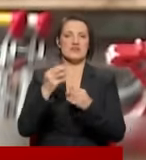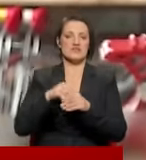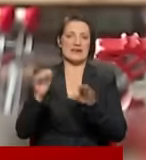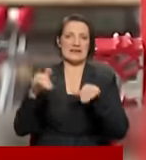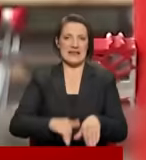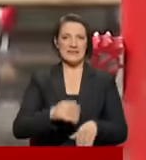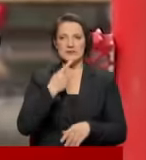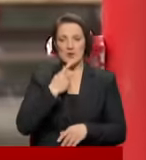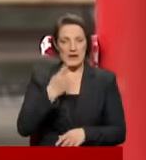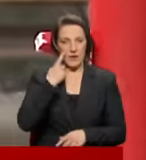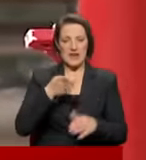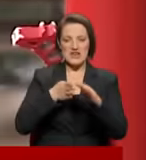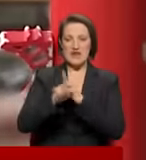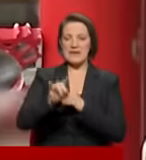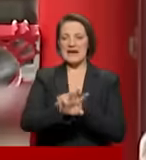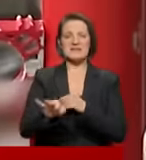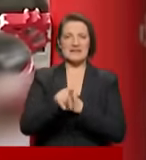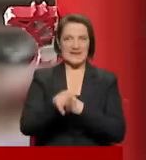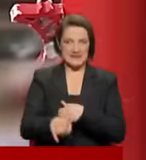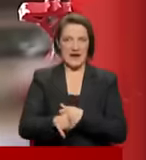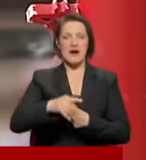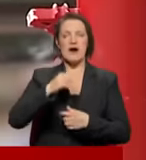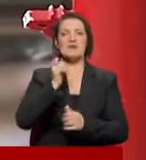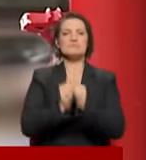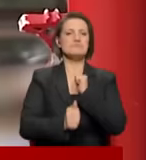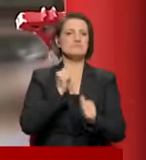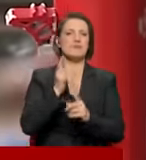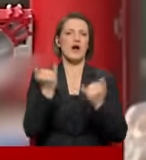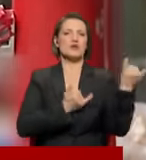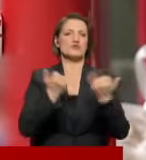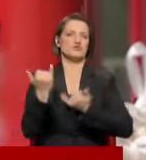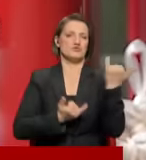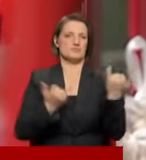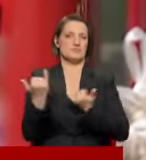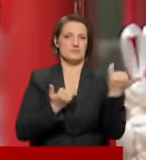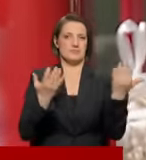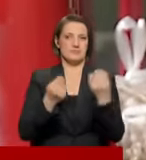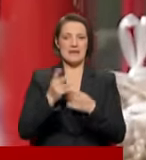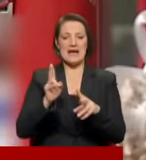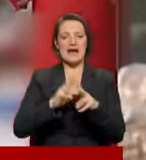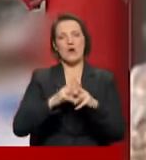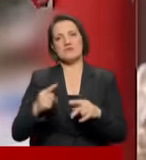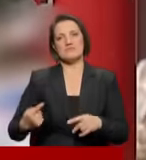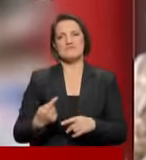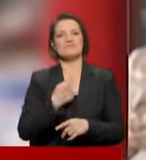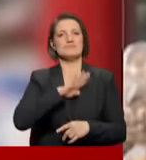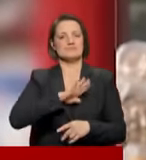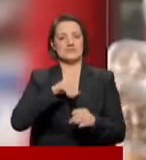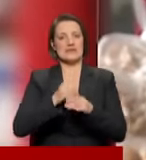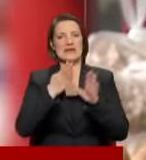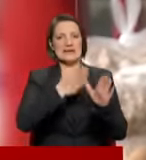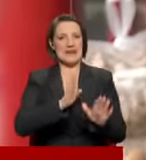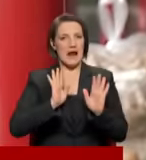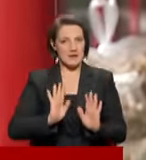geldiler ve iddialarına göre içeride bir kasiyerle arbedeye varan bir tartışma yaşandı aralarında ve karakola şikayetçi olmaya gittiler.